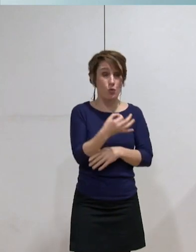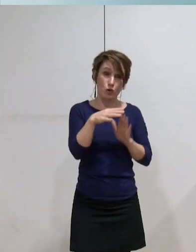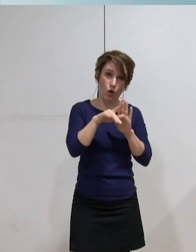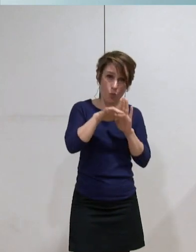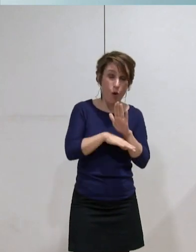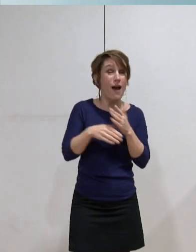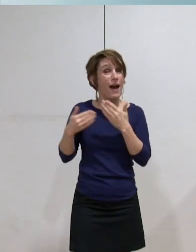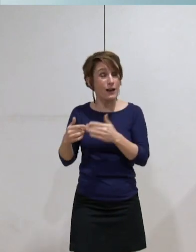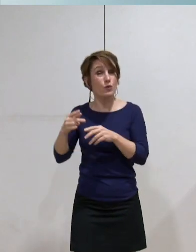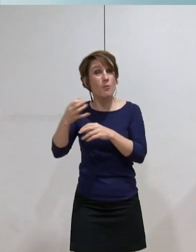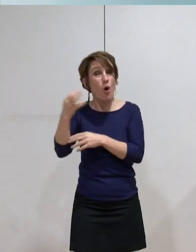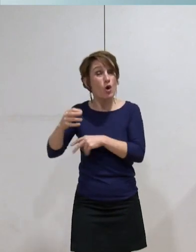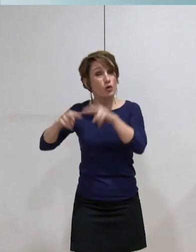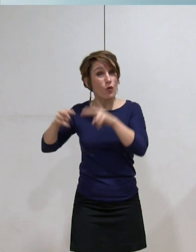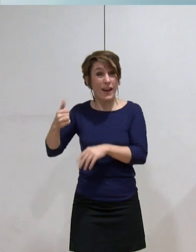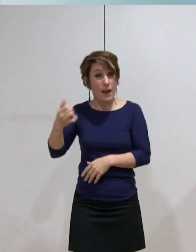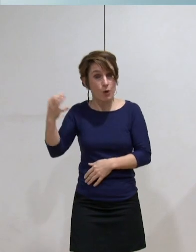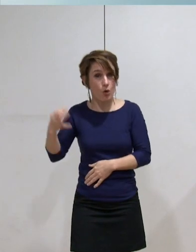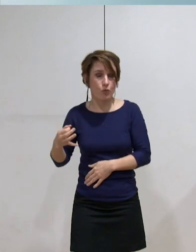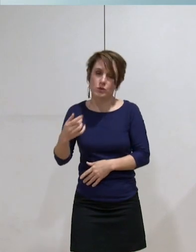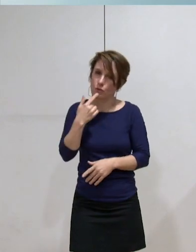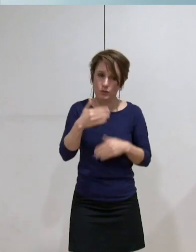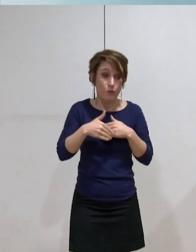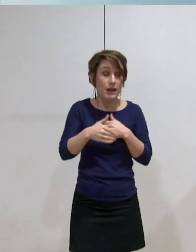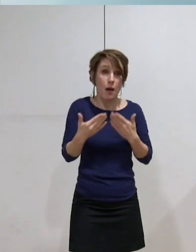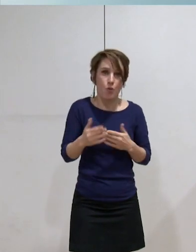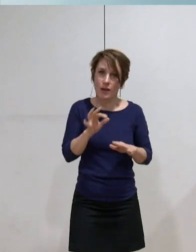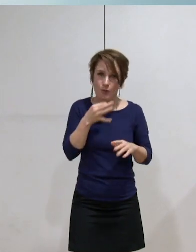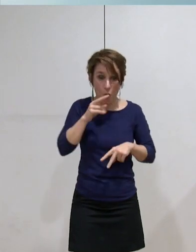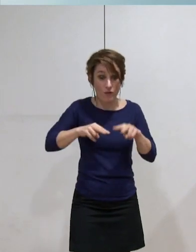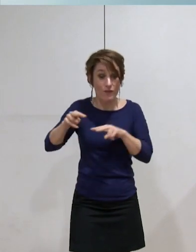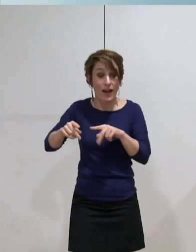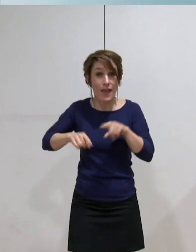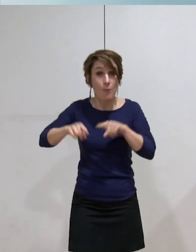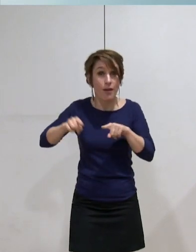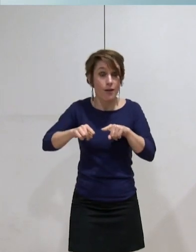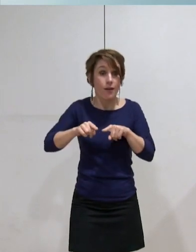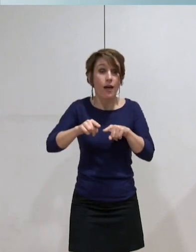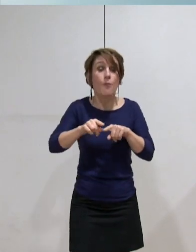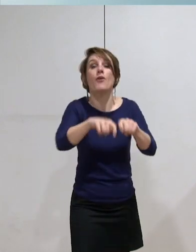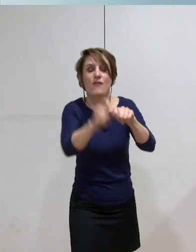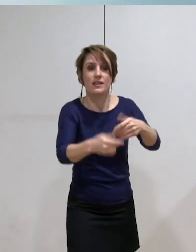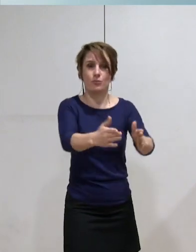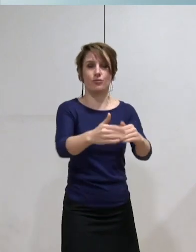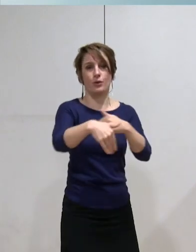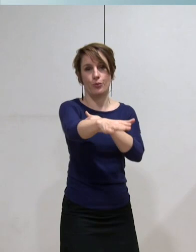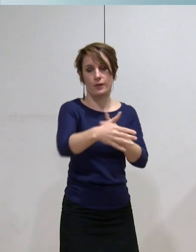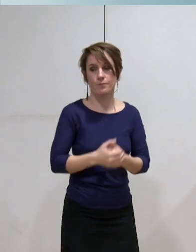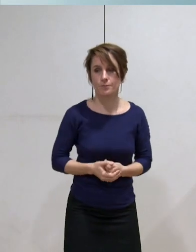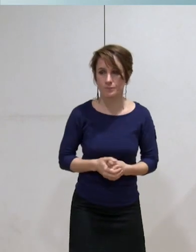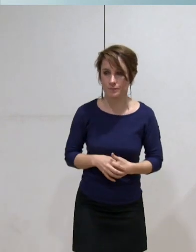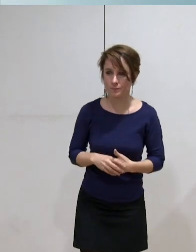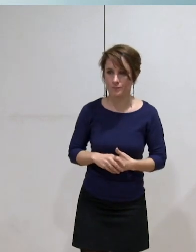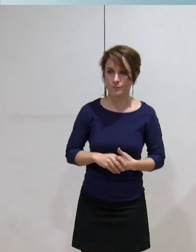1 % et donc la fixation sera donc en temps utile on a dit que les dépenses de gestion augmenté alors on va